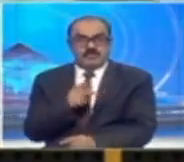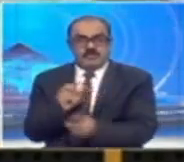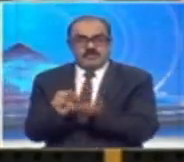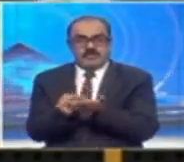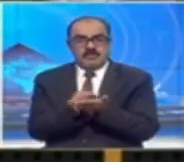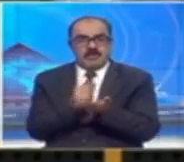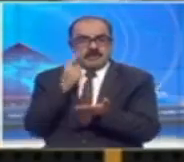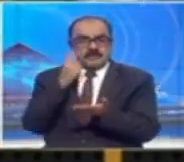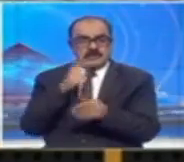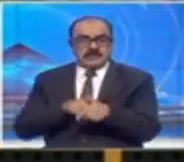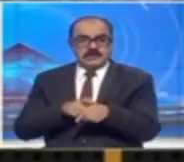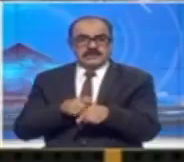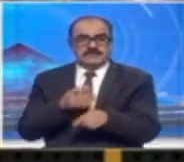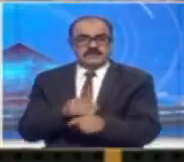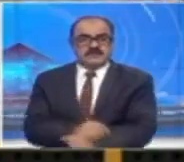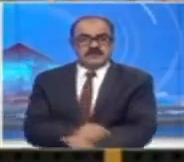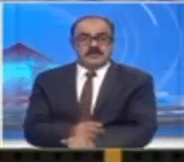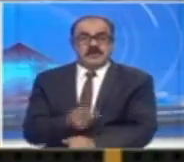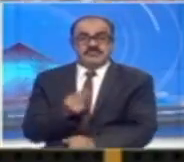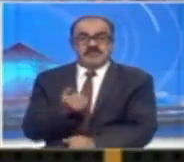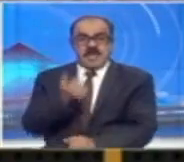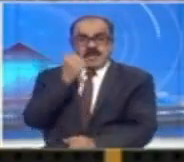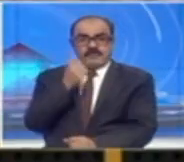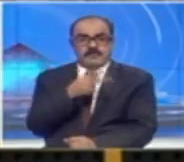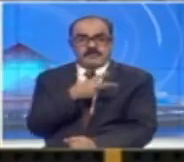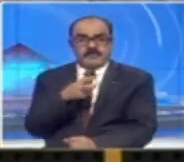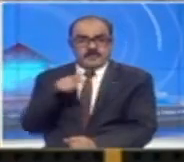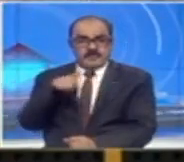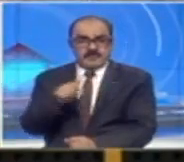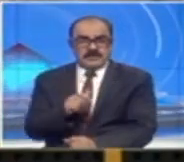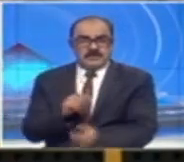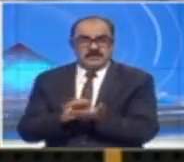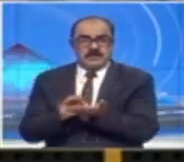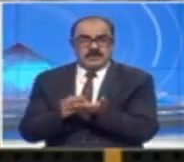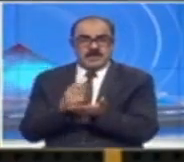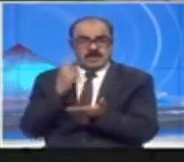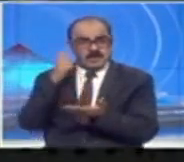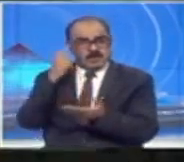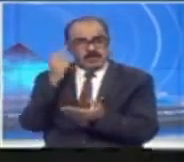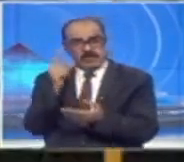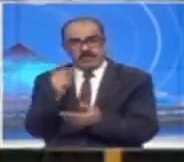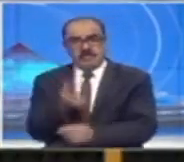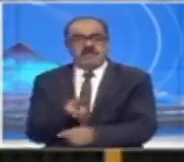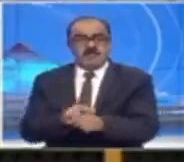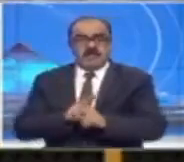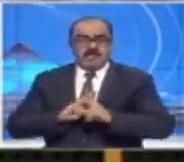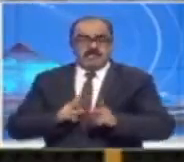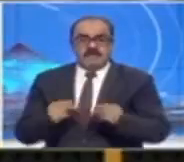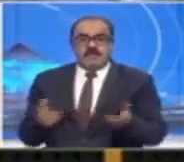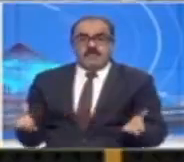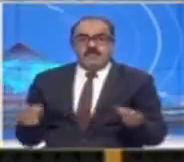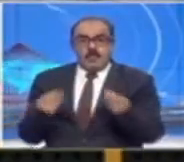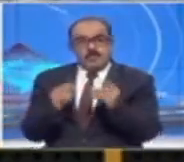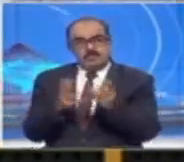قرصة ترامادول مخدر وعدد 20,260 قرص كيبتاجون مخدر. هذا وتقدر